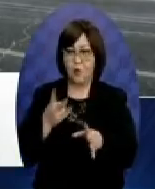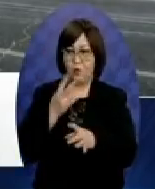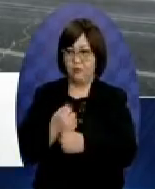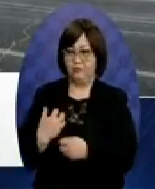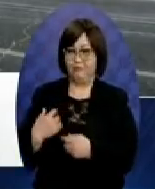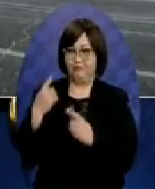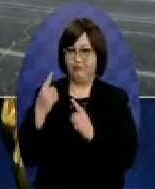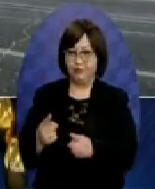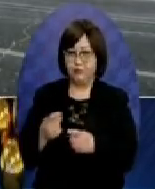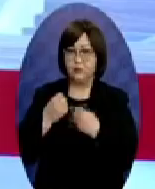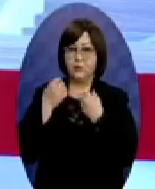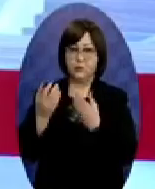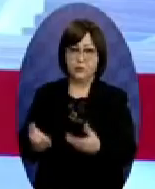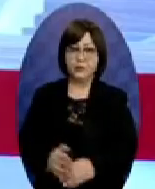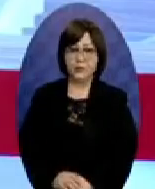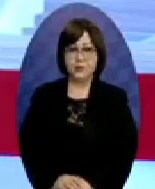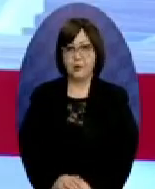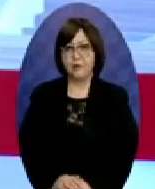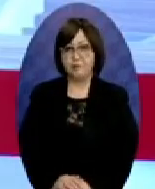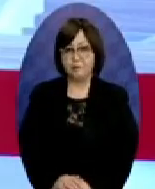болголоо.